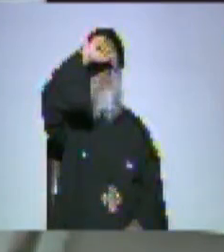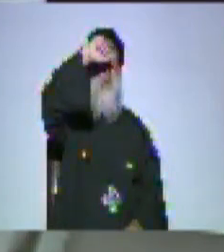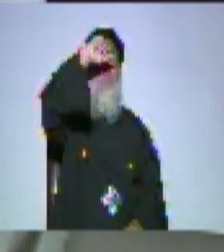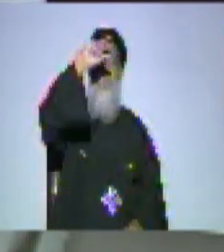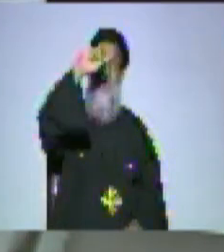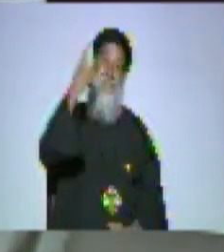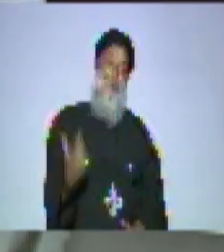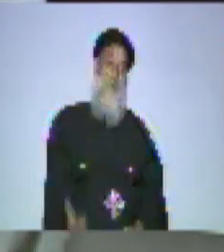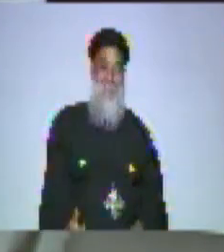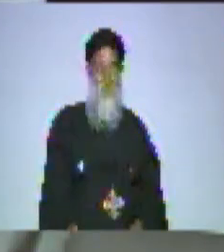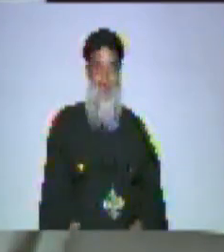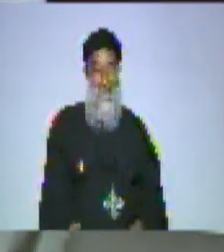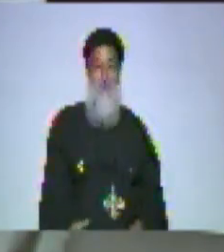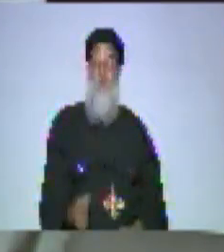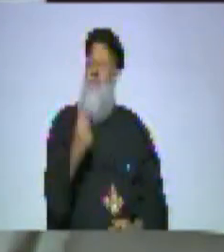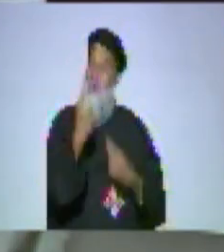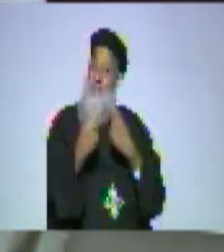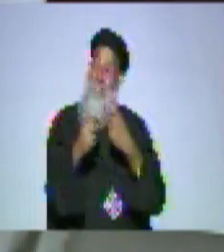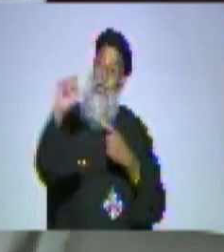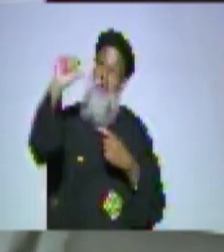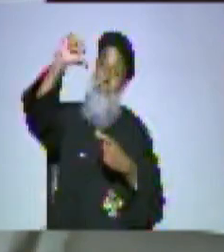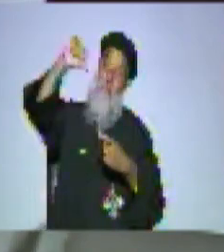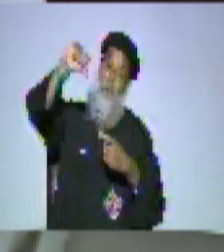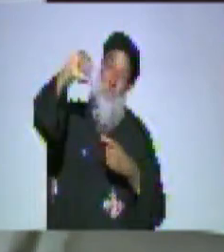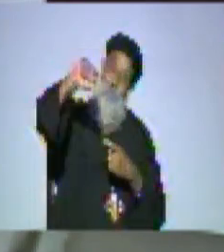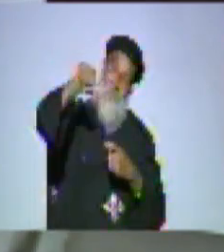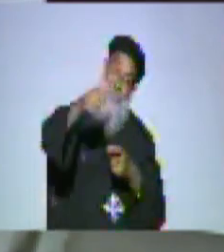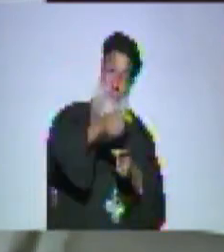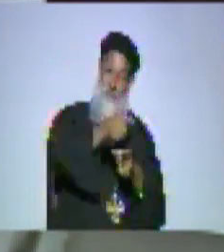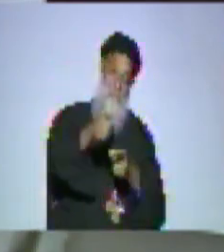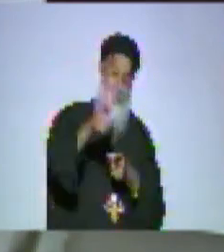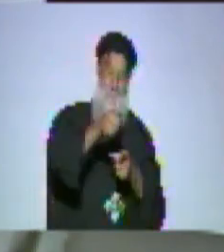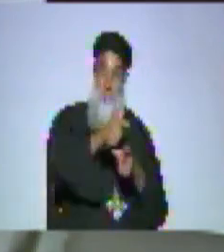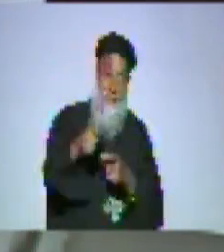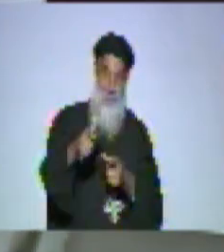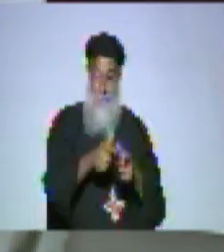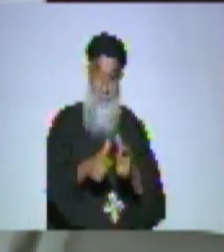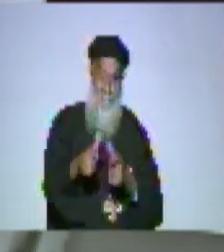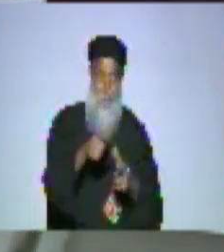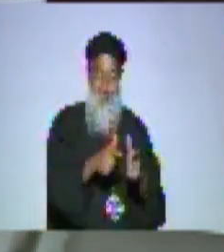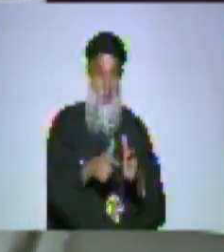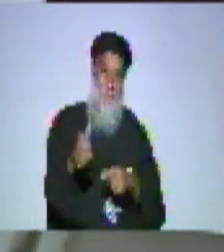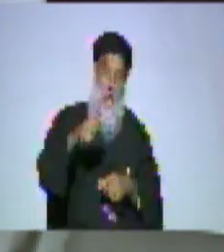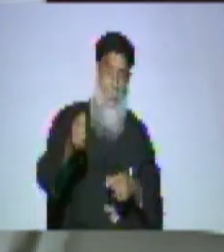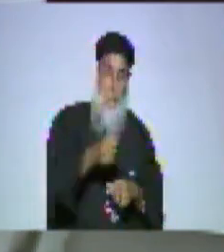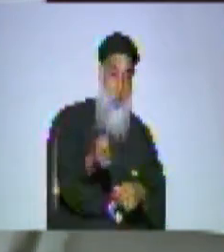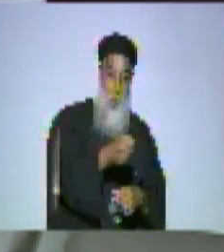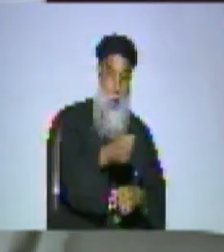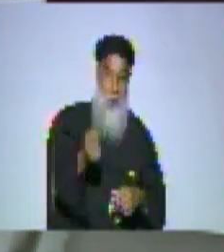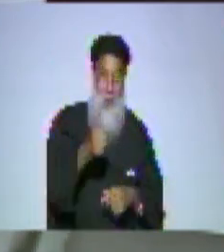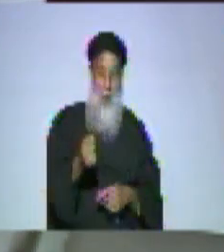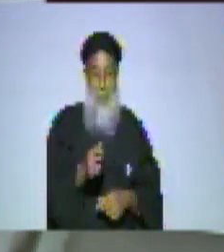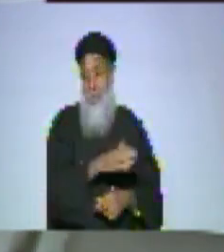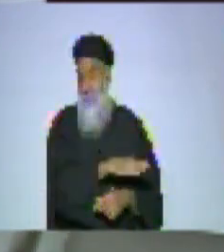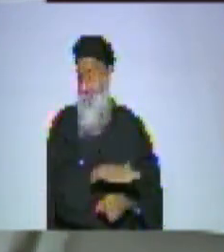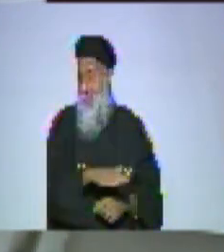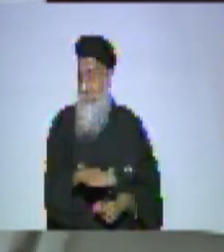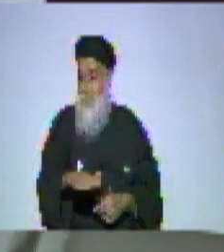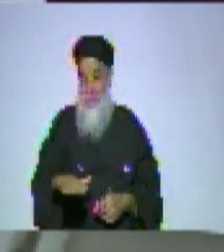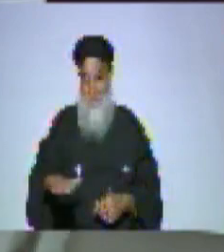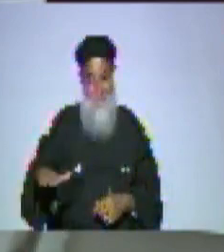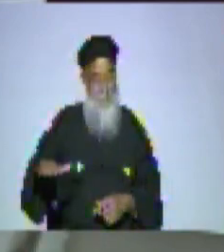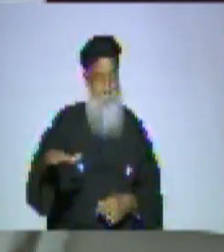منها وبتسقي الزرع وبتعمر الارض ما فيش حاجه بنعملها